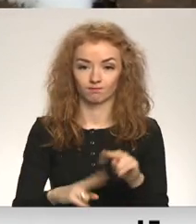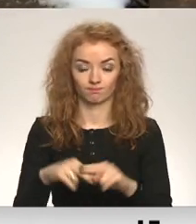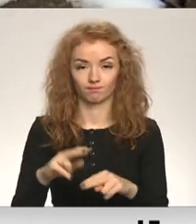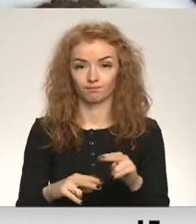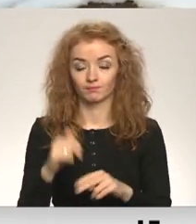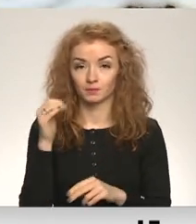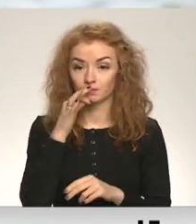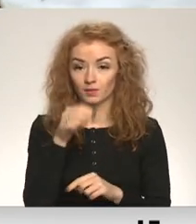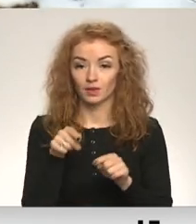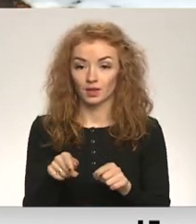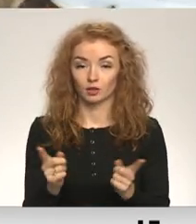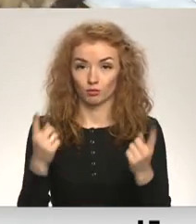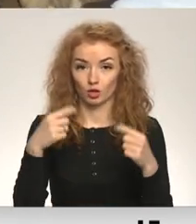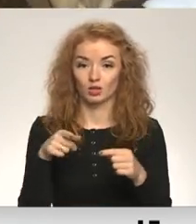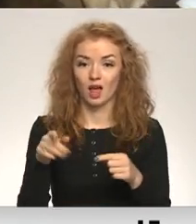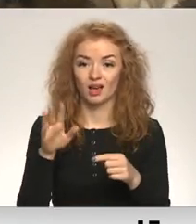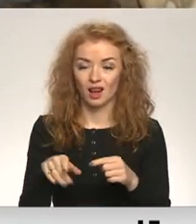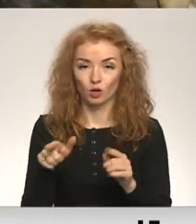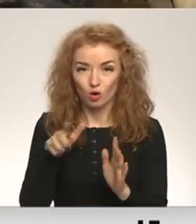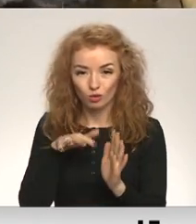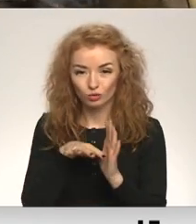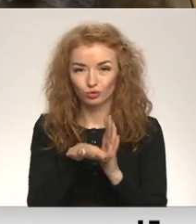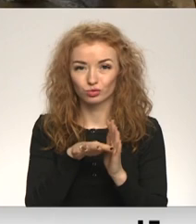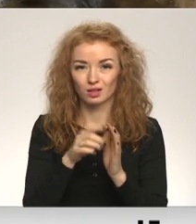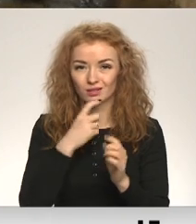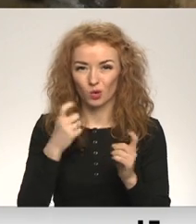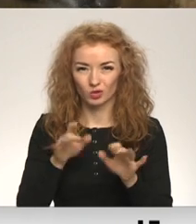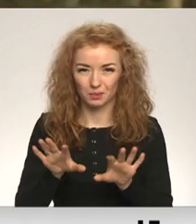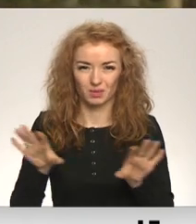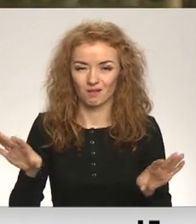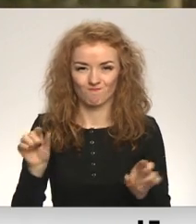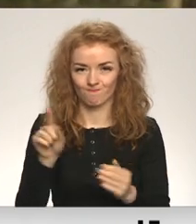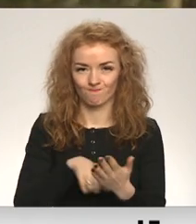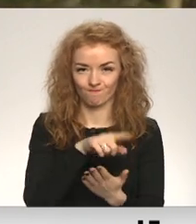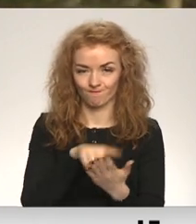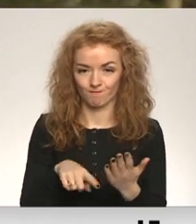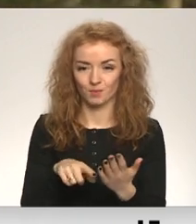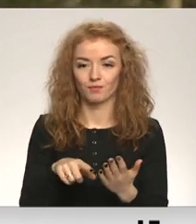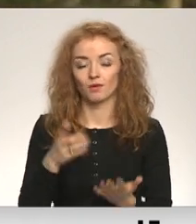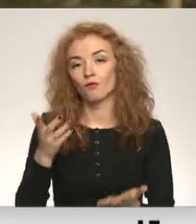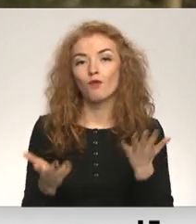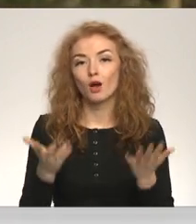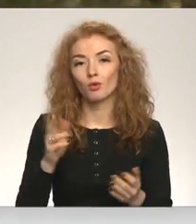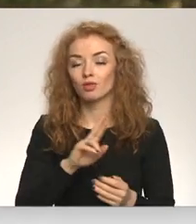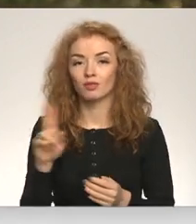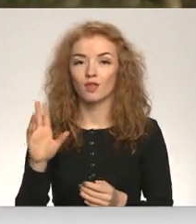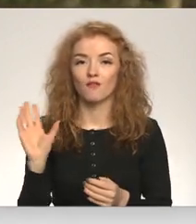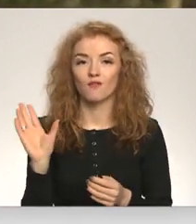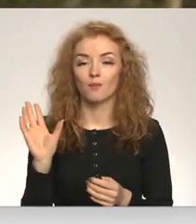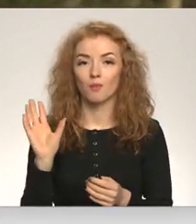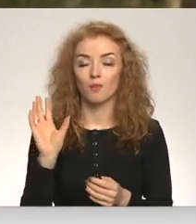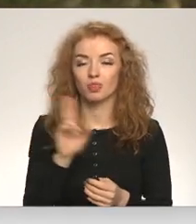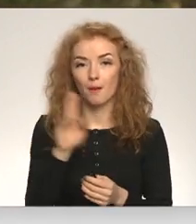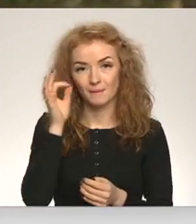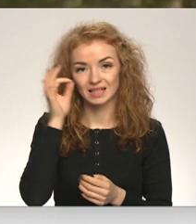risinājums, kas ir caurtekas nostiprināšanas, gali drusku neatbilst projektam. Pieņemums var būt tāds, ka varbūt nevisai precīzi